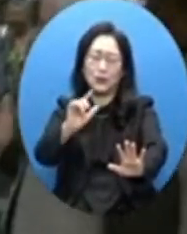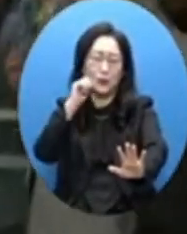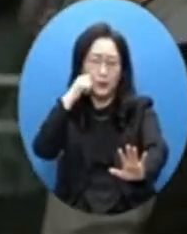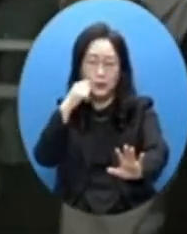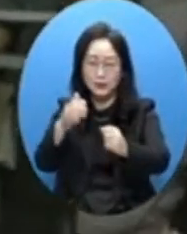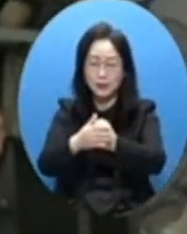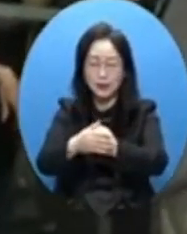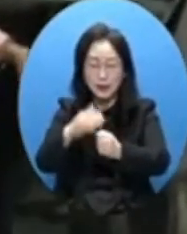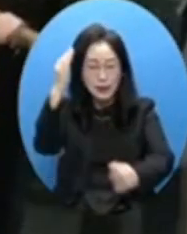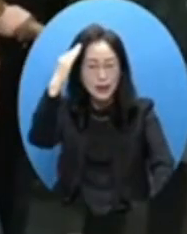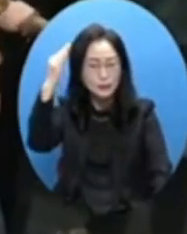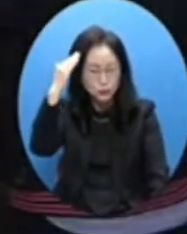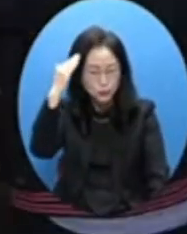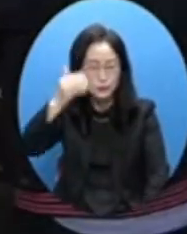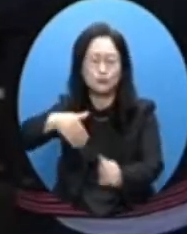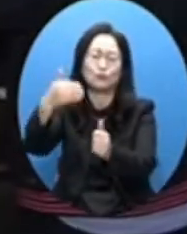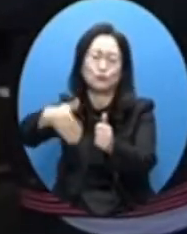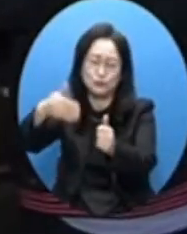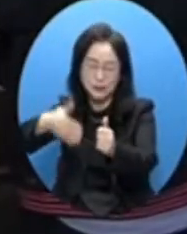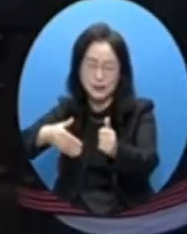한국이 좀 손해를 개최해